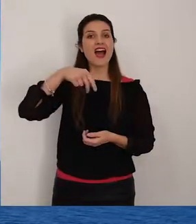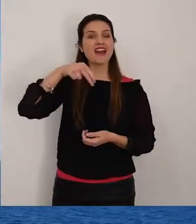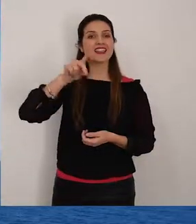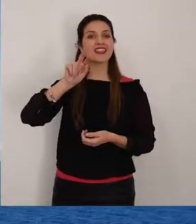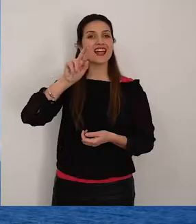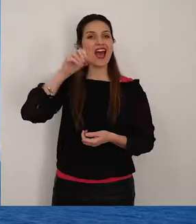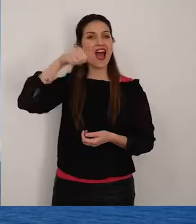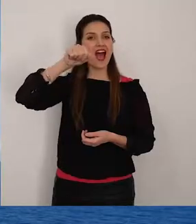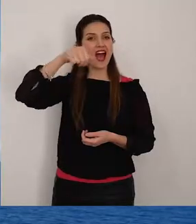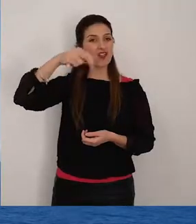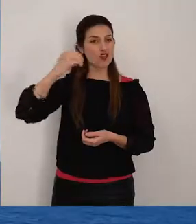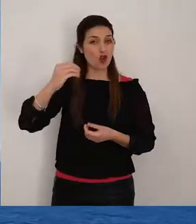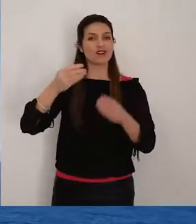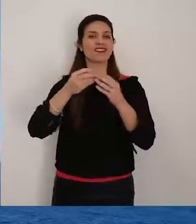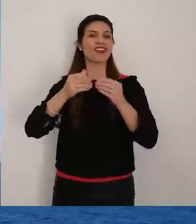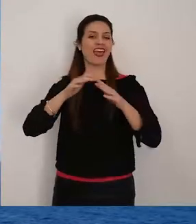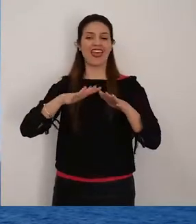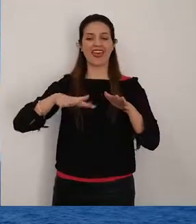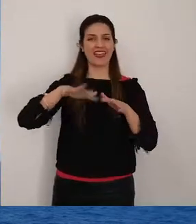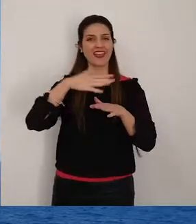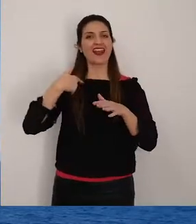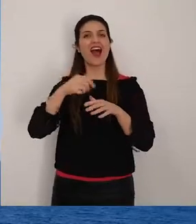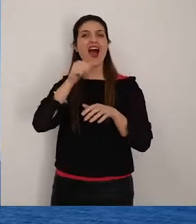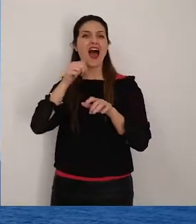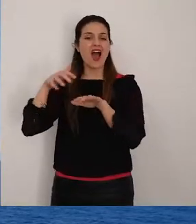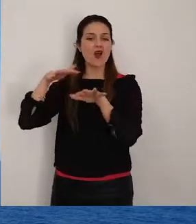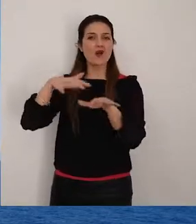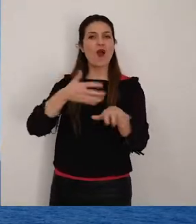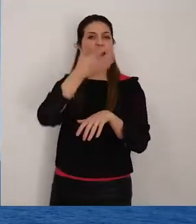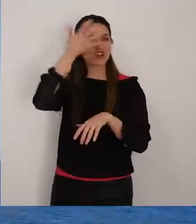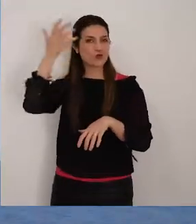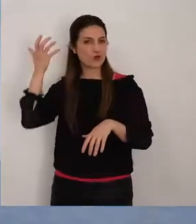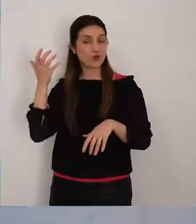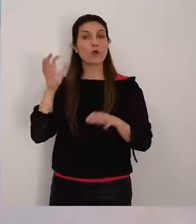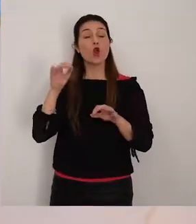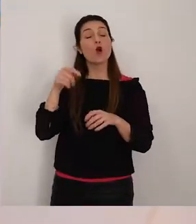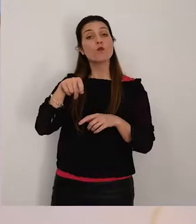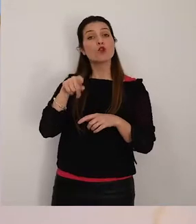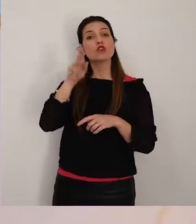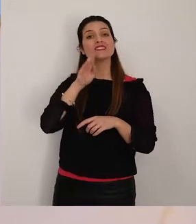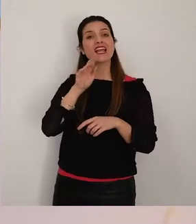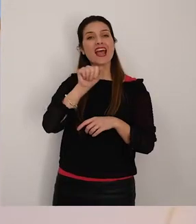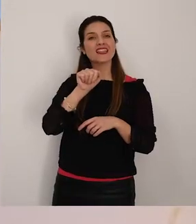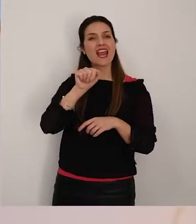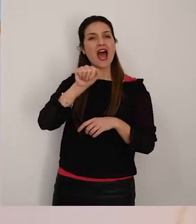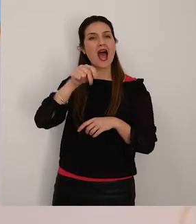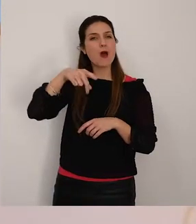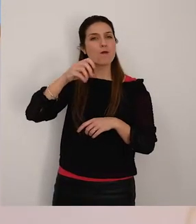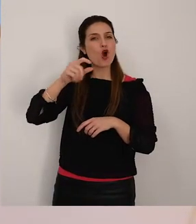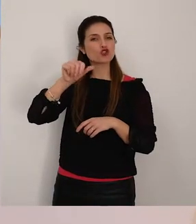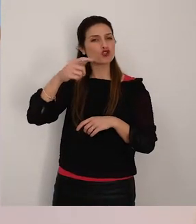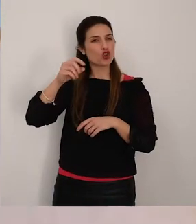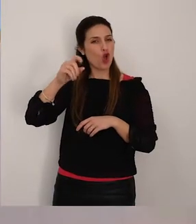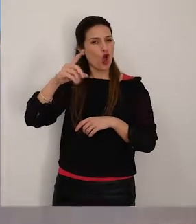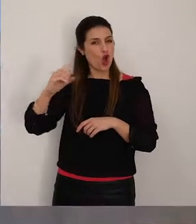Terra bagnata da azzurro mare, Andreano, in spirituale devozione a Sant'Andrea Apostolo, è l'ultima evoluzione di un antico casato. Esso